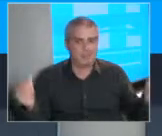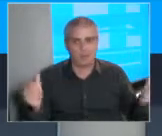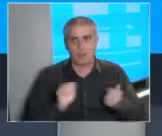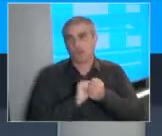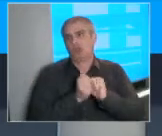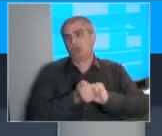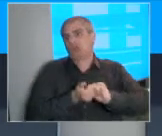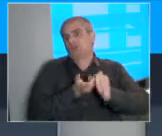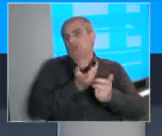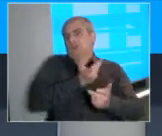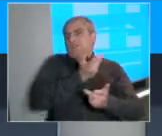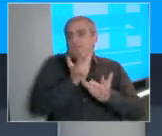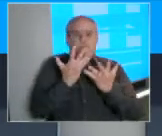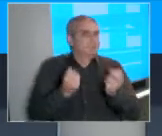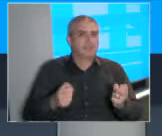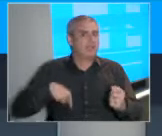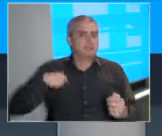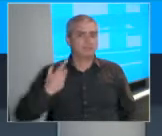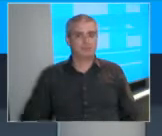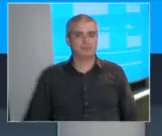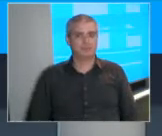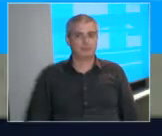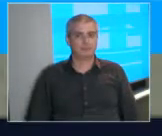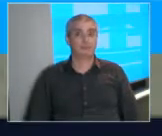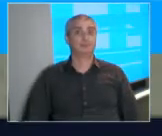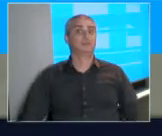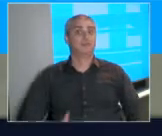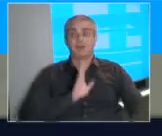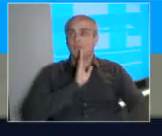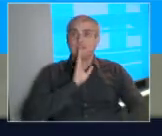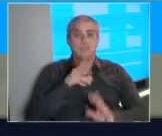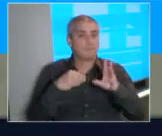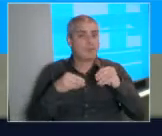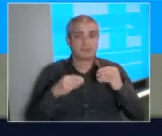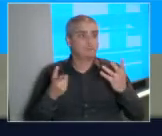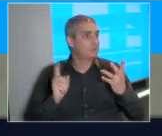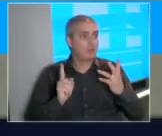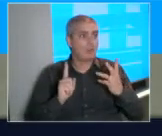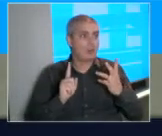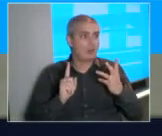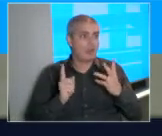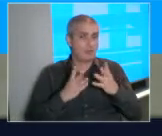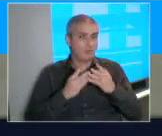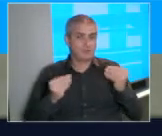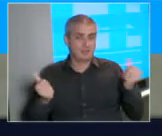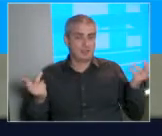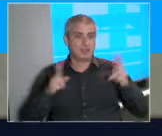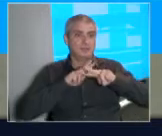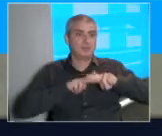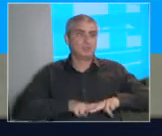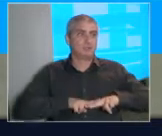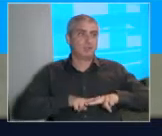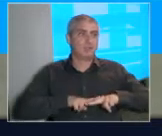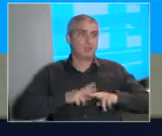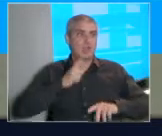להתקלות, להיספה? כמה זמן זה לוקח? אז זהו שהבעיה עם פלסטיק היא שהוא לא כל כך מתקלה, הוא נשאר איתנו